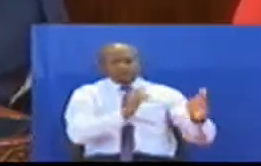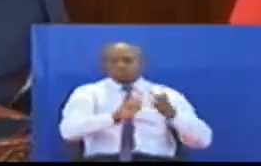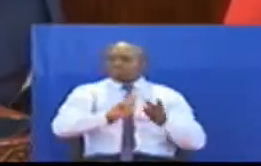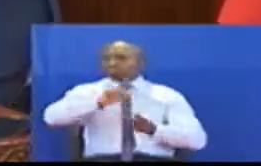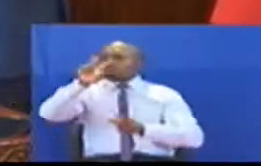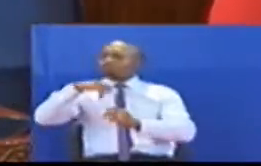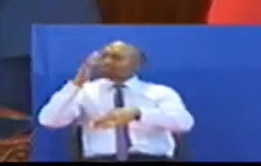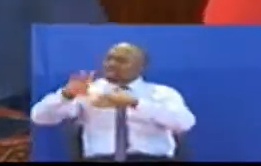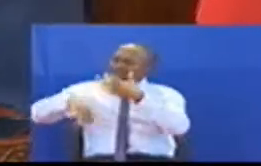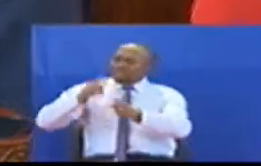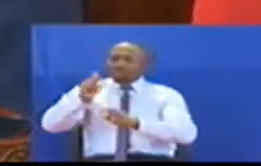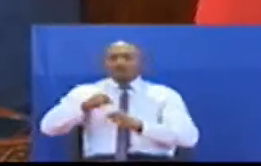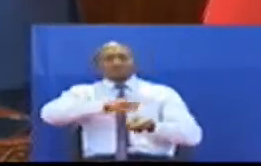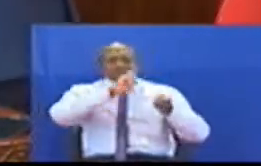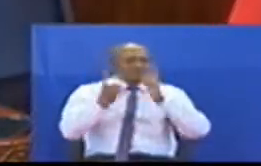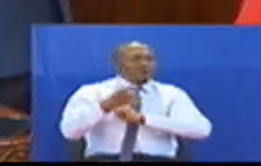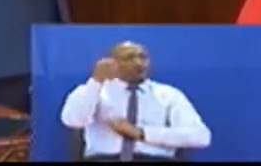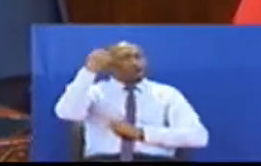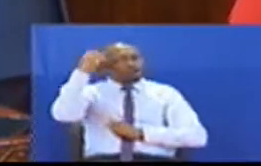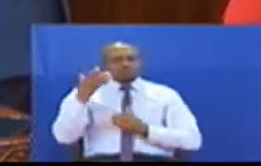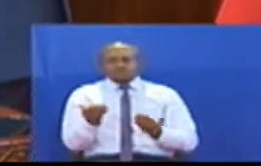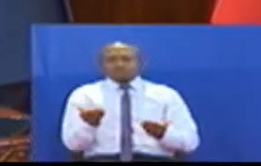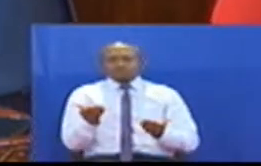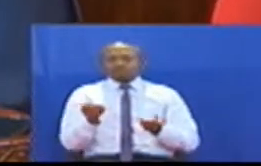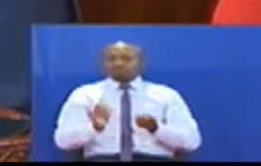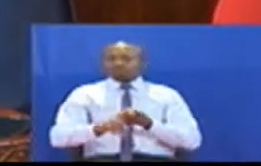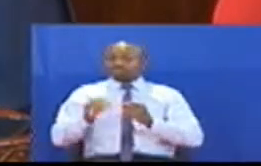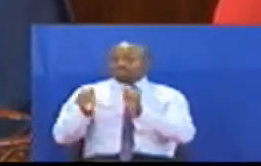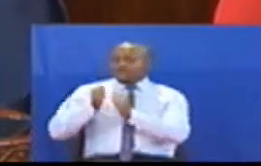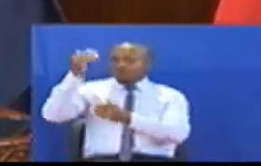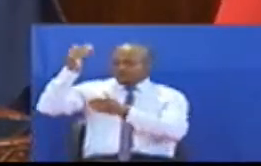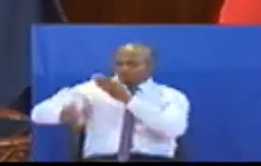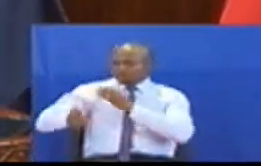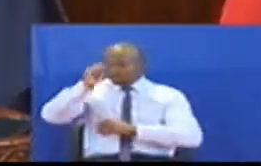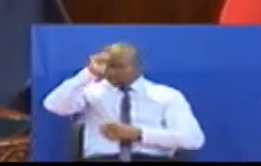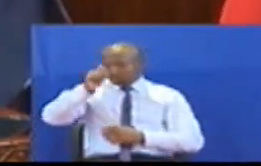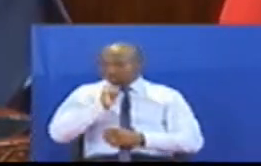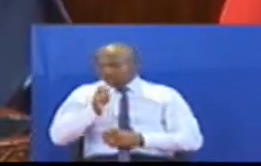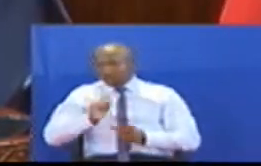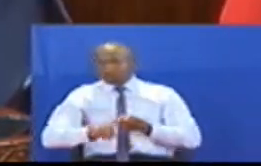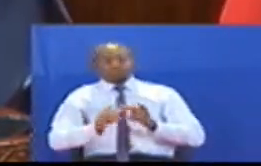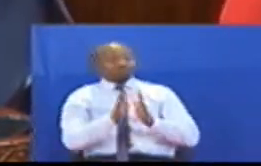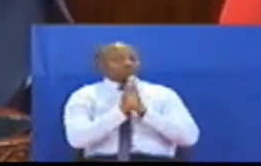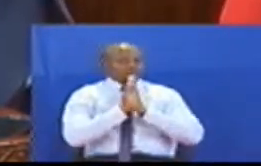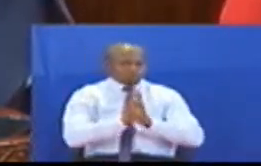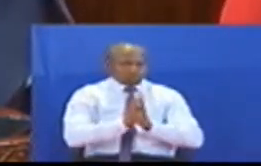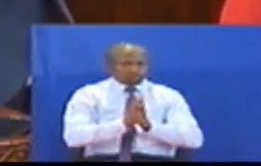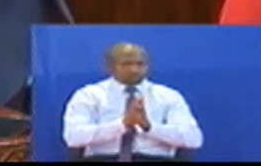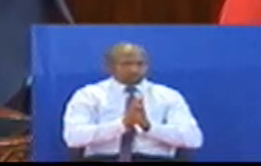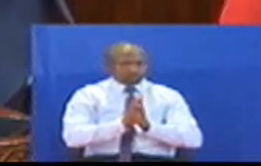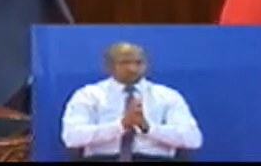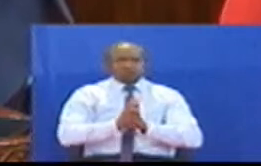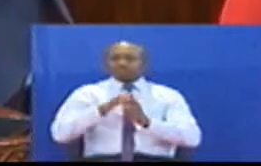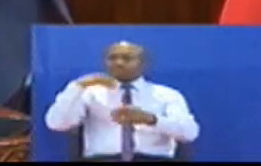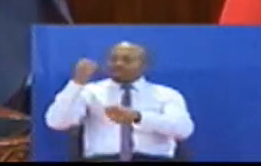wahisi tukawapeleka kwenda kuugua badala ya kuwasaidia. Lakini jambo la mwisho, Mheshimiwa Spika, nakushukuru sana. Umefanya